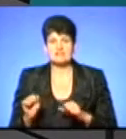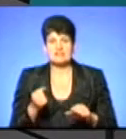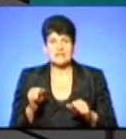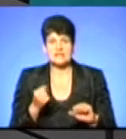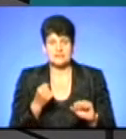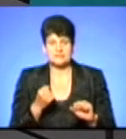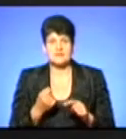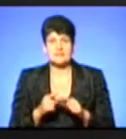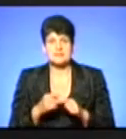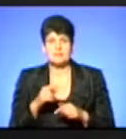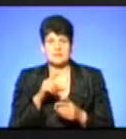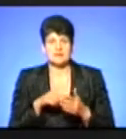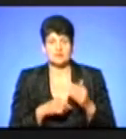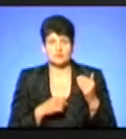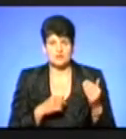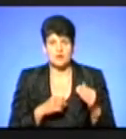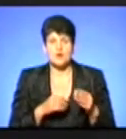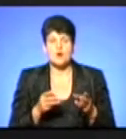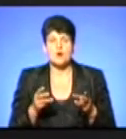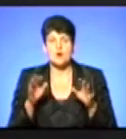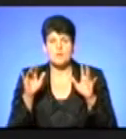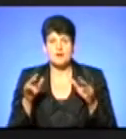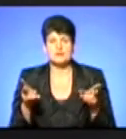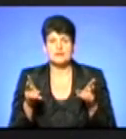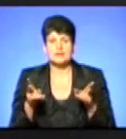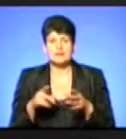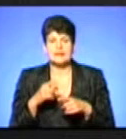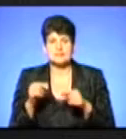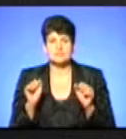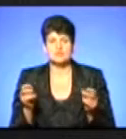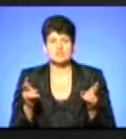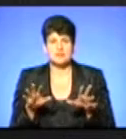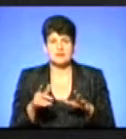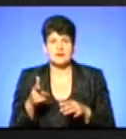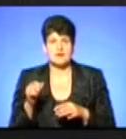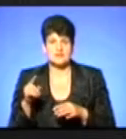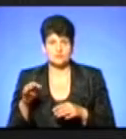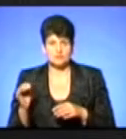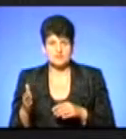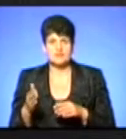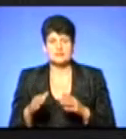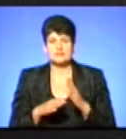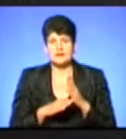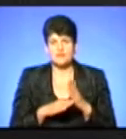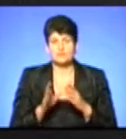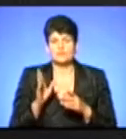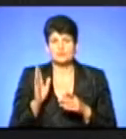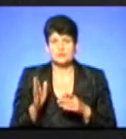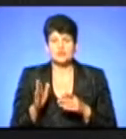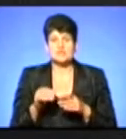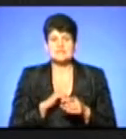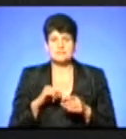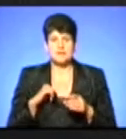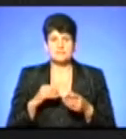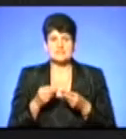це до них питання, так? Опале листя можна залишати на газонах і під деревах, воно саме перейде період, рік прийде, воно саме перегниє і